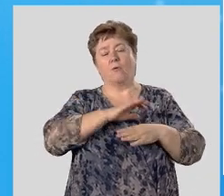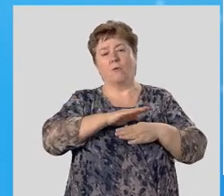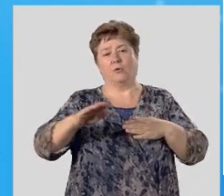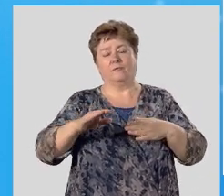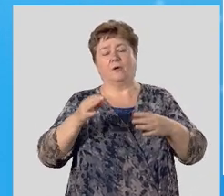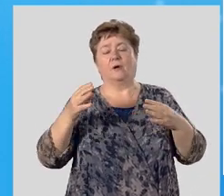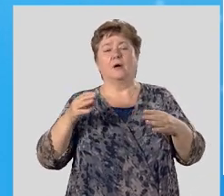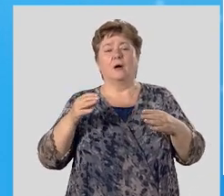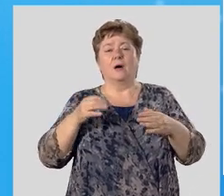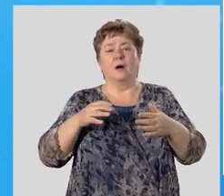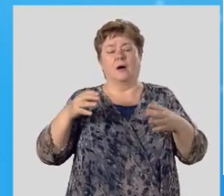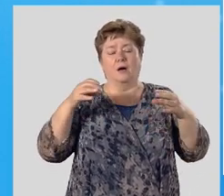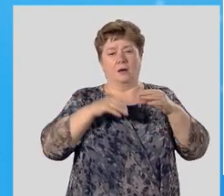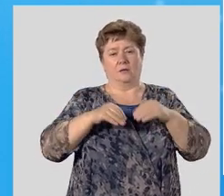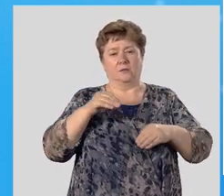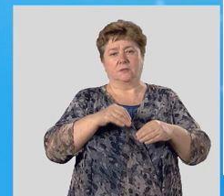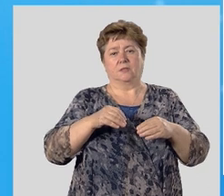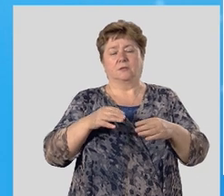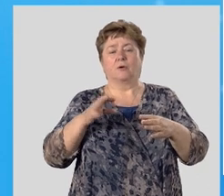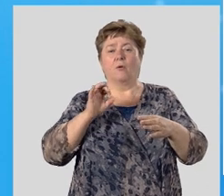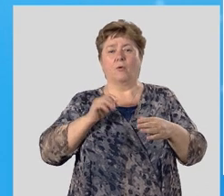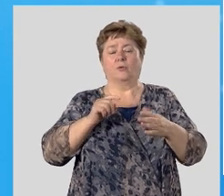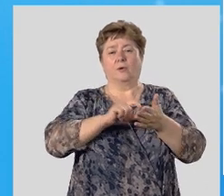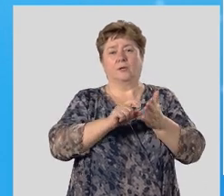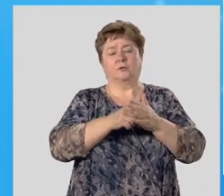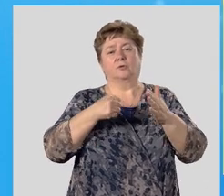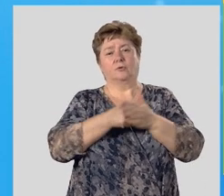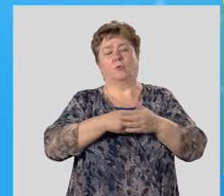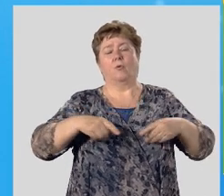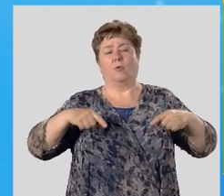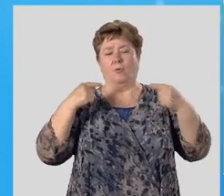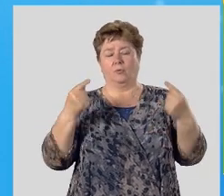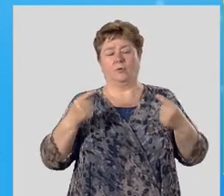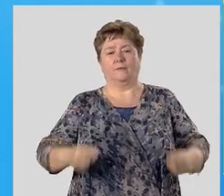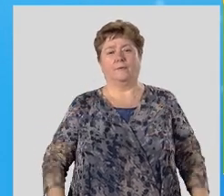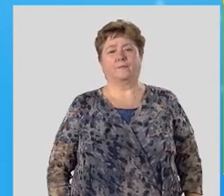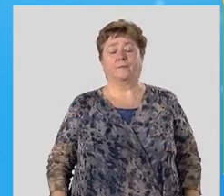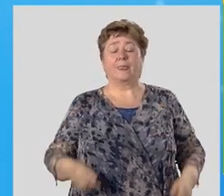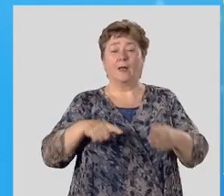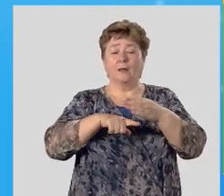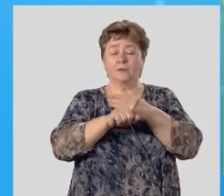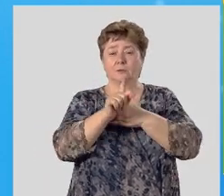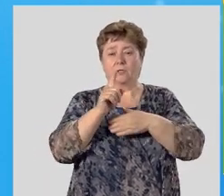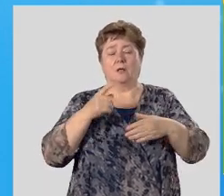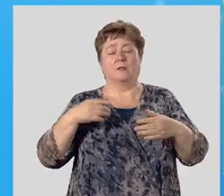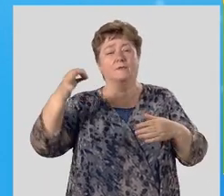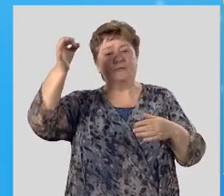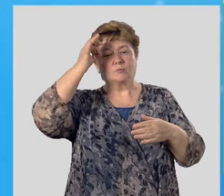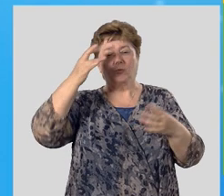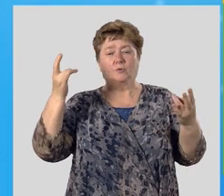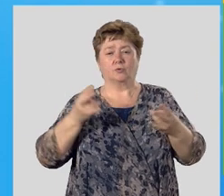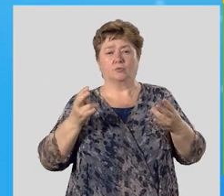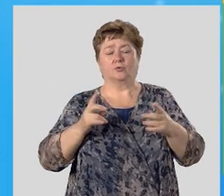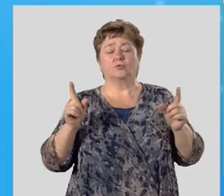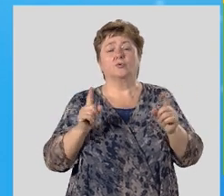организации, от клеточного до планетарного. Для начала давайте вспомним, что